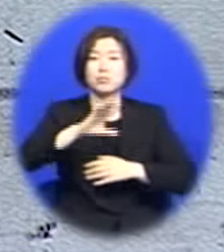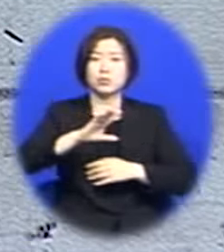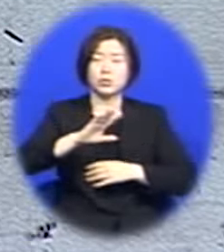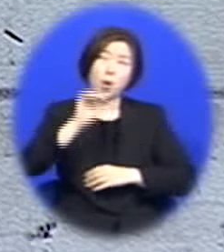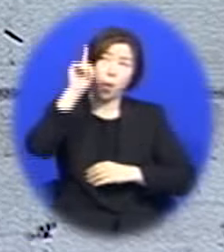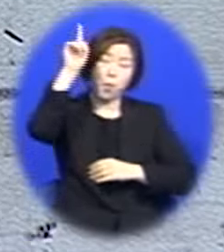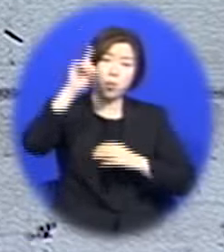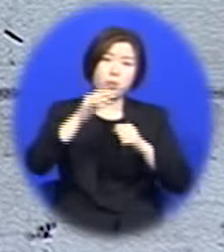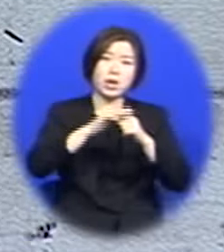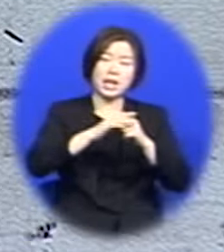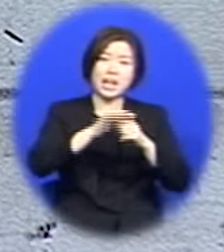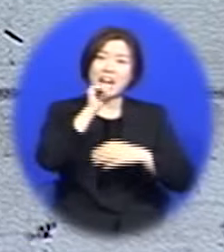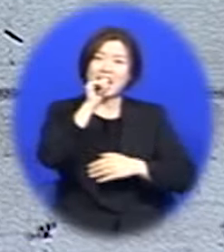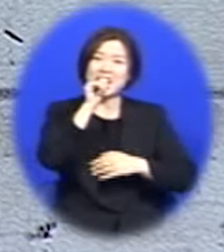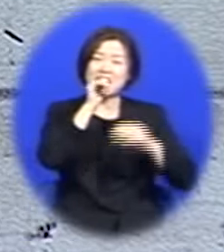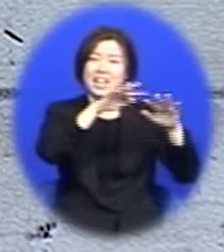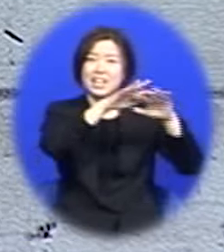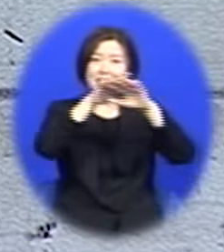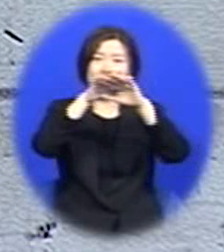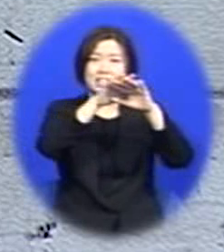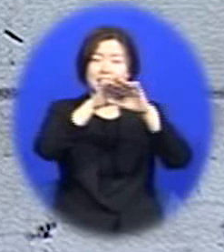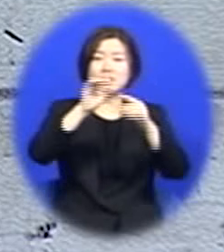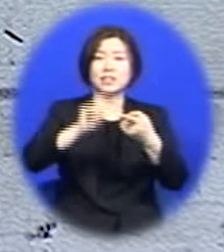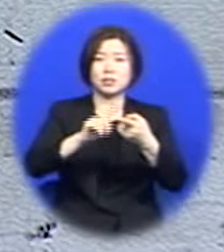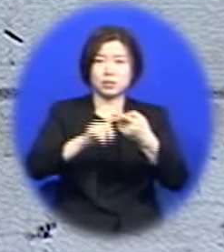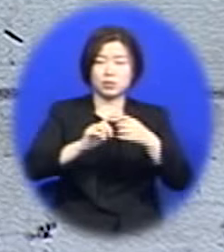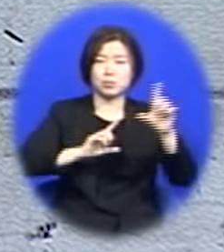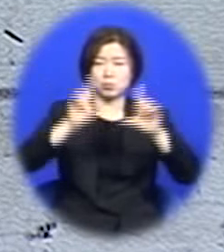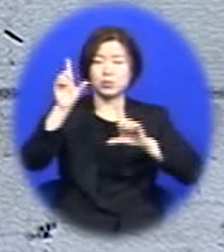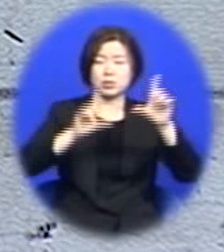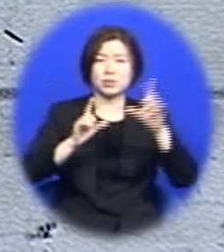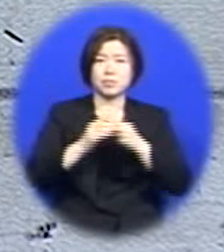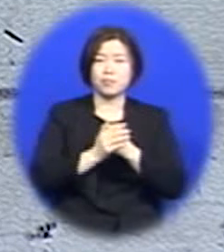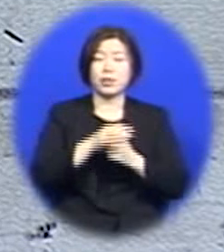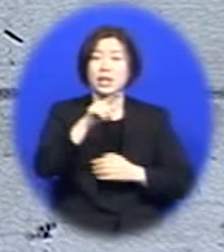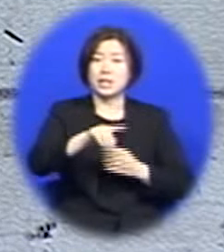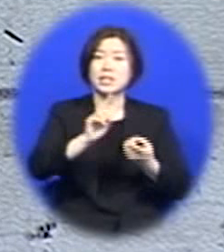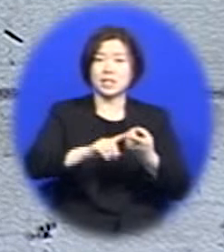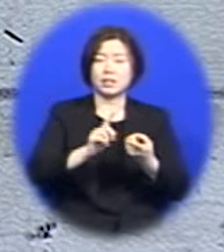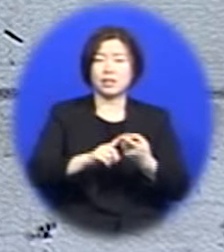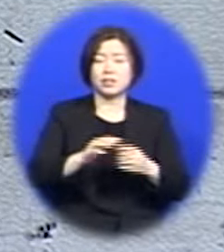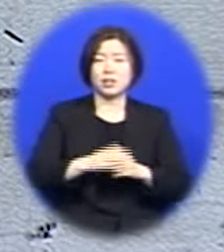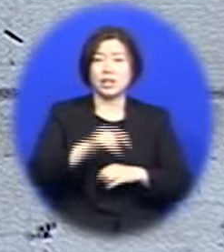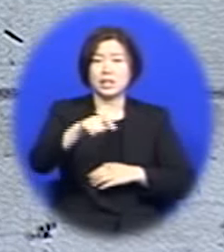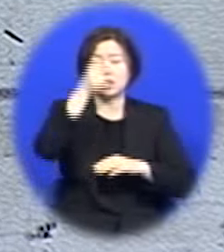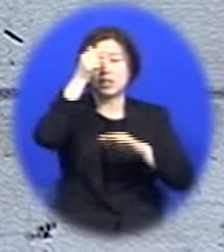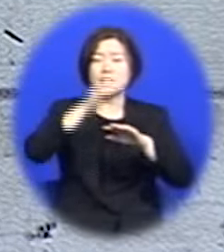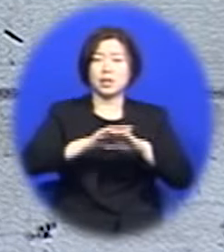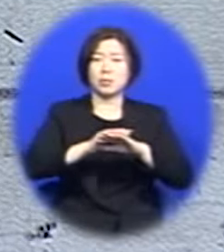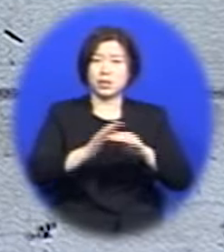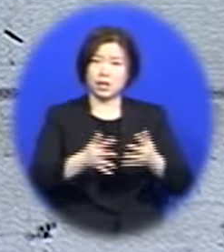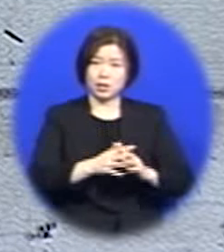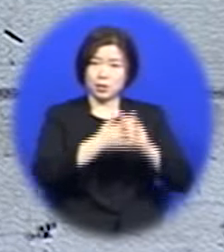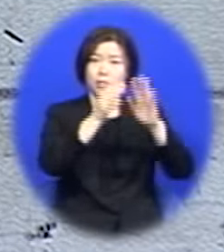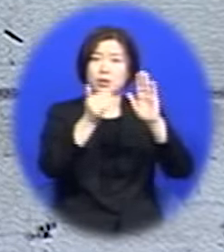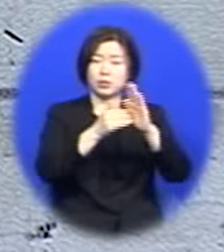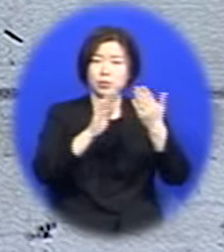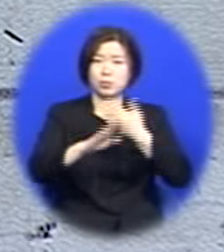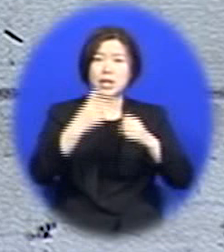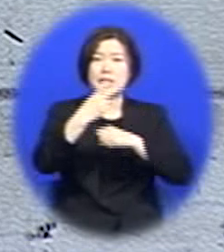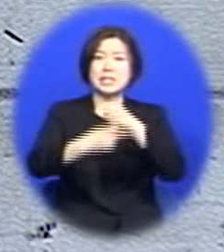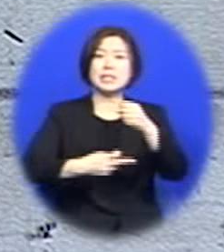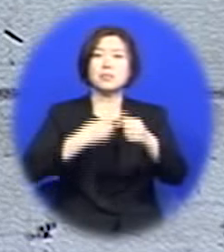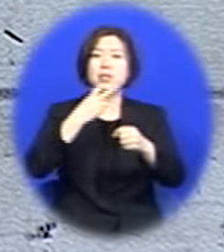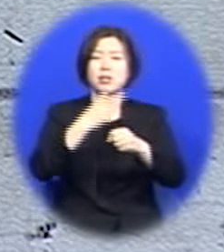위에는 천장은 철골 구조물 있는 그 상태예요. 이 상태에서 이 예배당 짓고 12년 만에 완공한